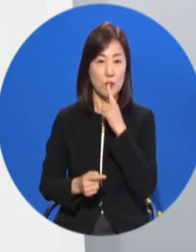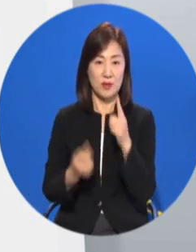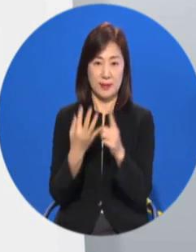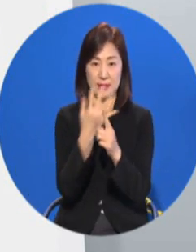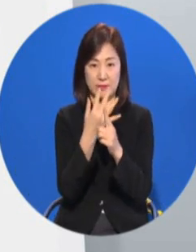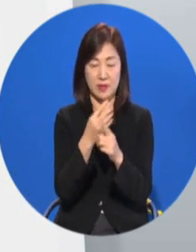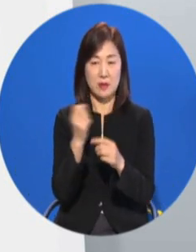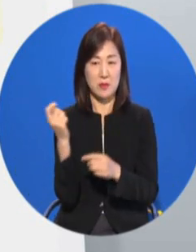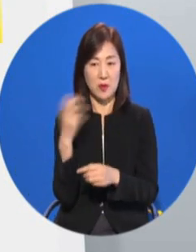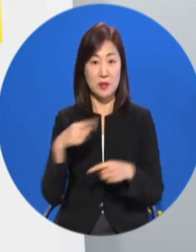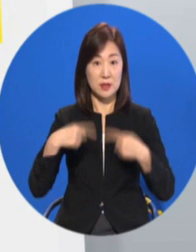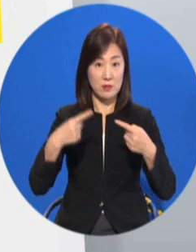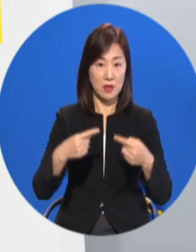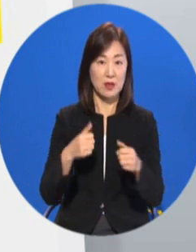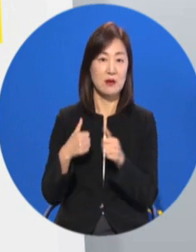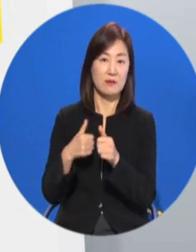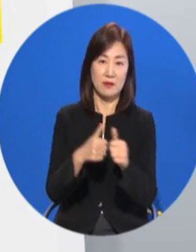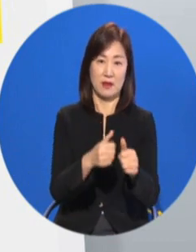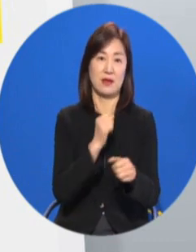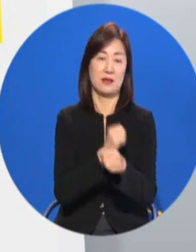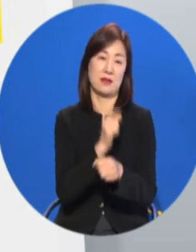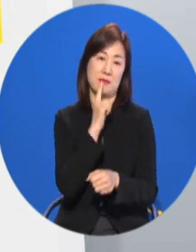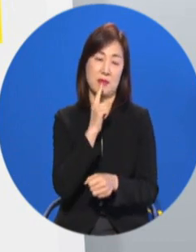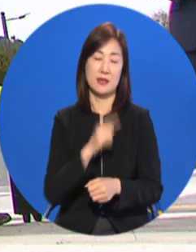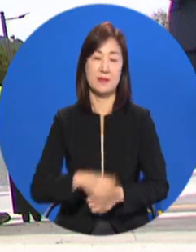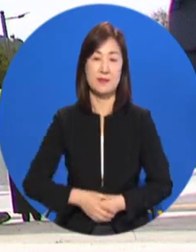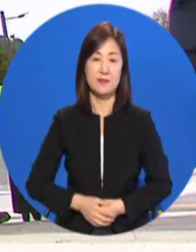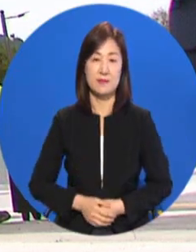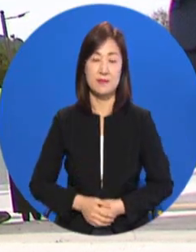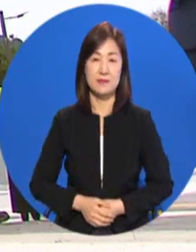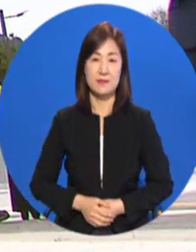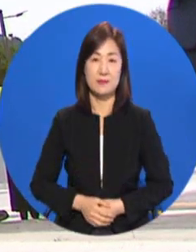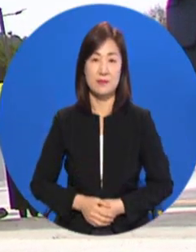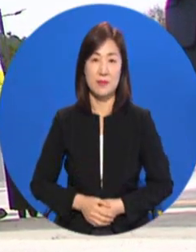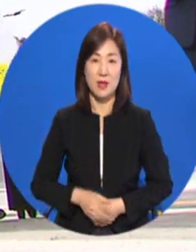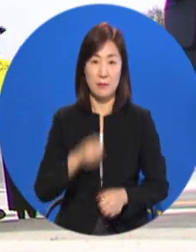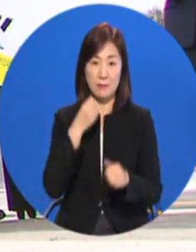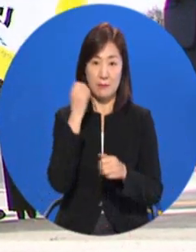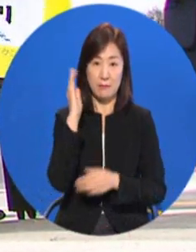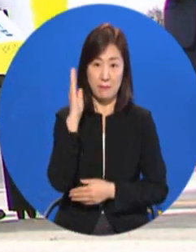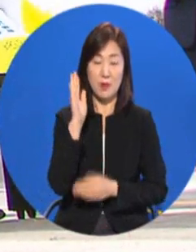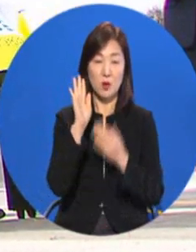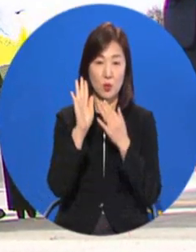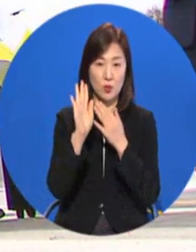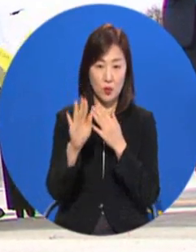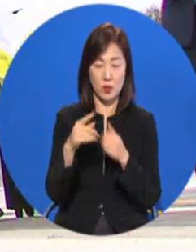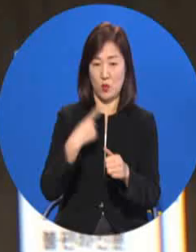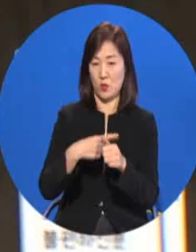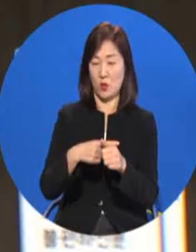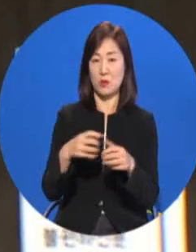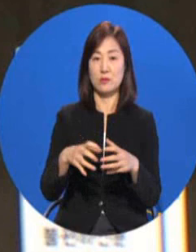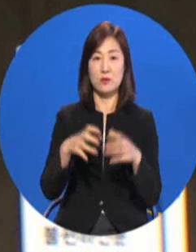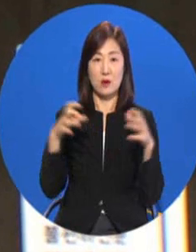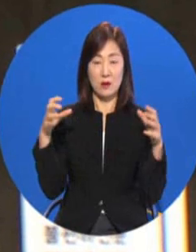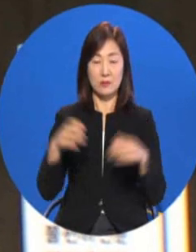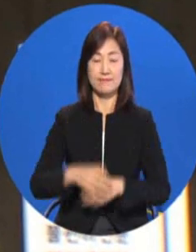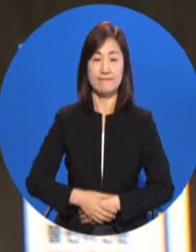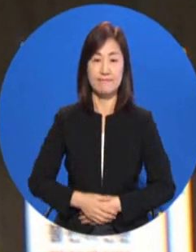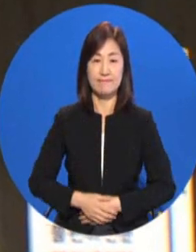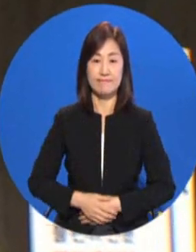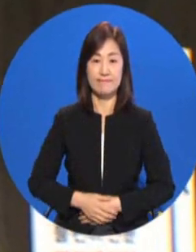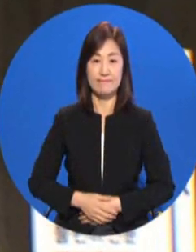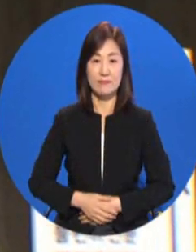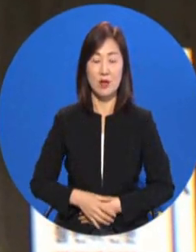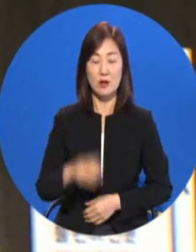사람이 하니까 뒤에서 따라 하는가 라고 발언 했습니다 발언이 알려지면서 비난 여론이 들끓었고 결국 송군